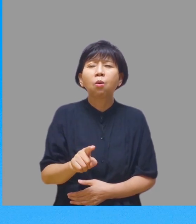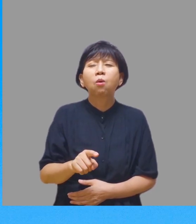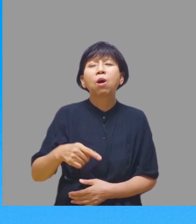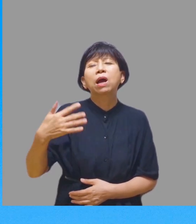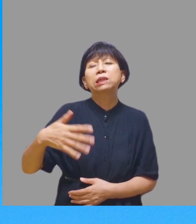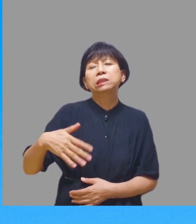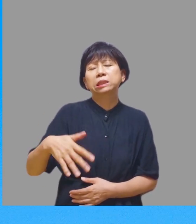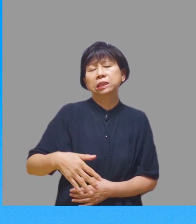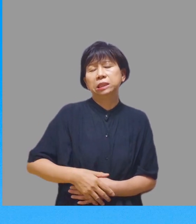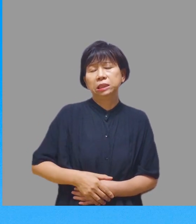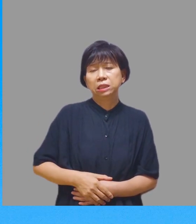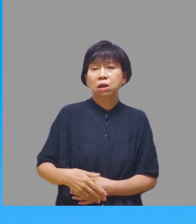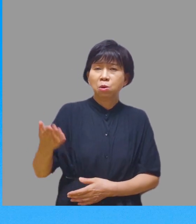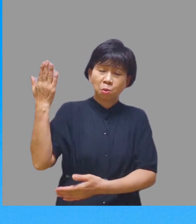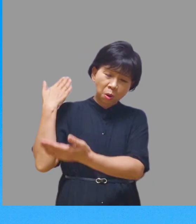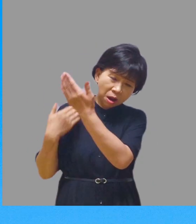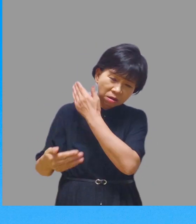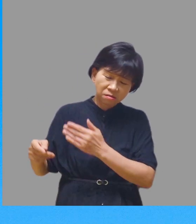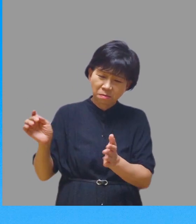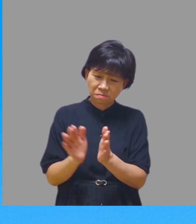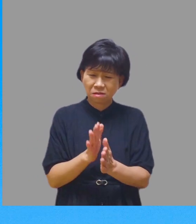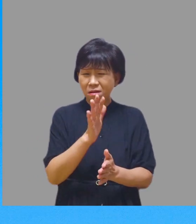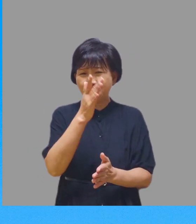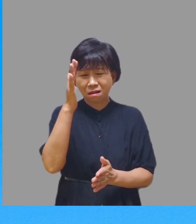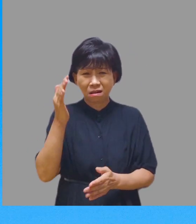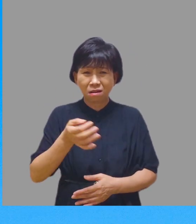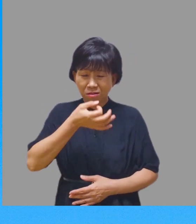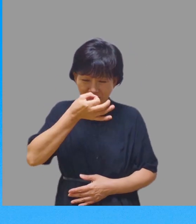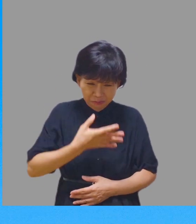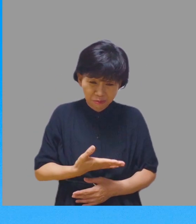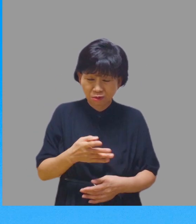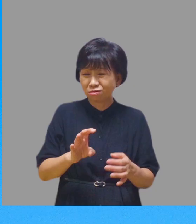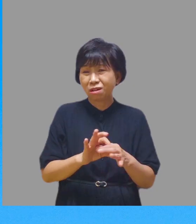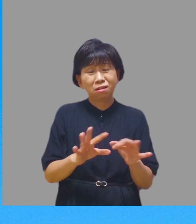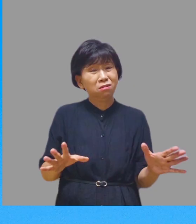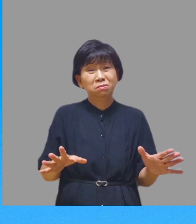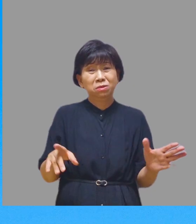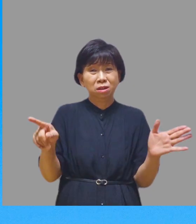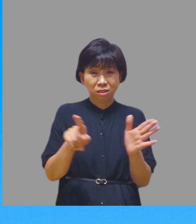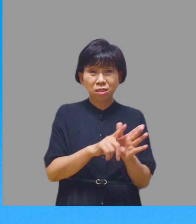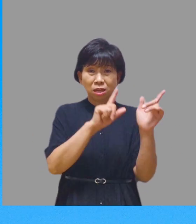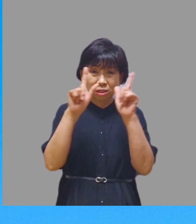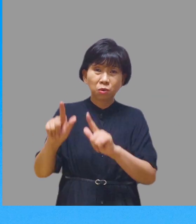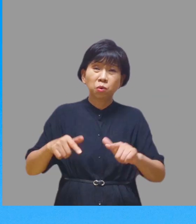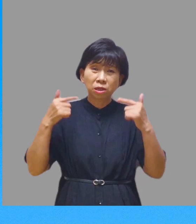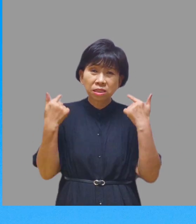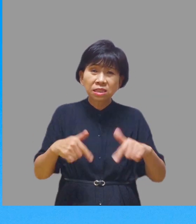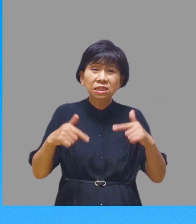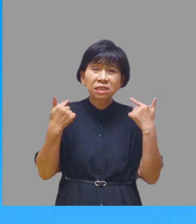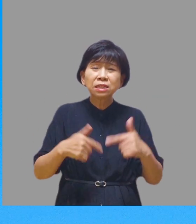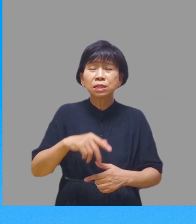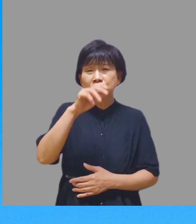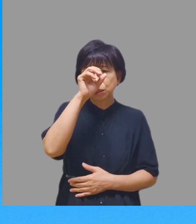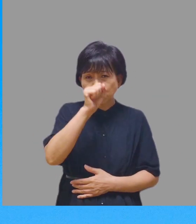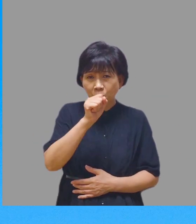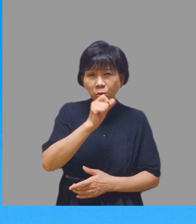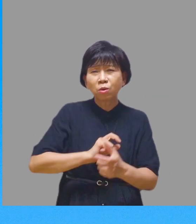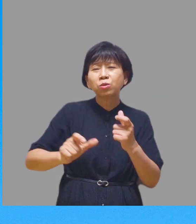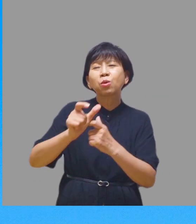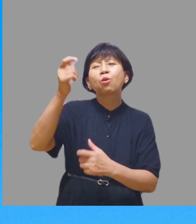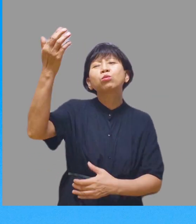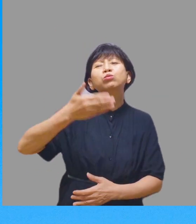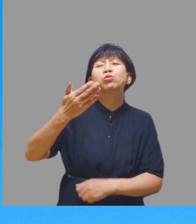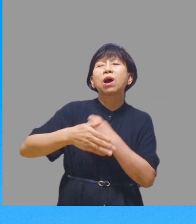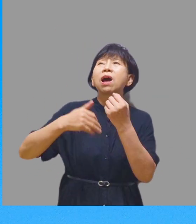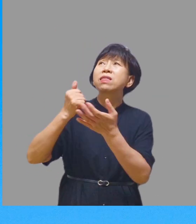않았습니다. 과거가 아무리 화려하거나 반대로 아무리 힘들었어도 신앙은 늘 좋은 것을 더 주시는